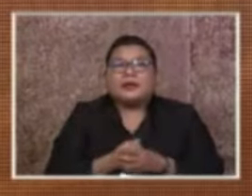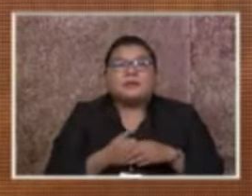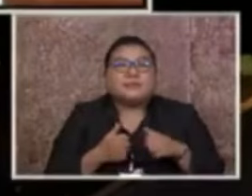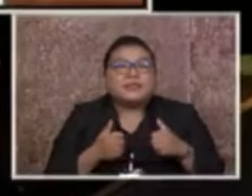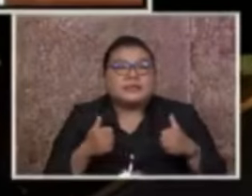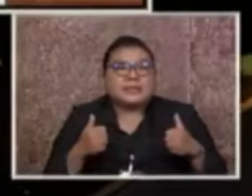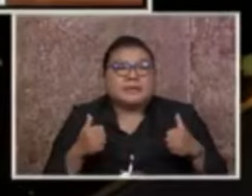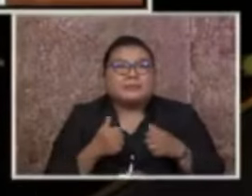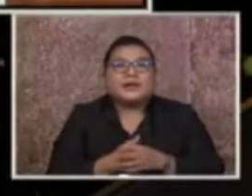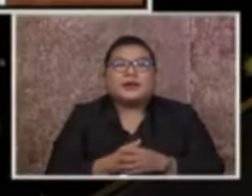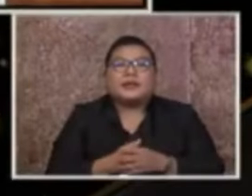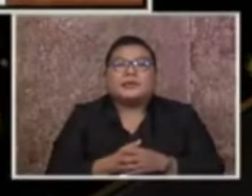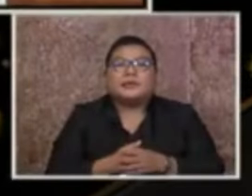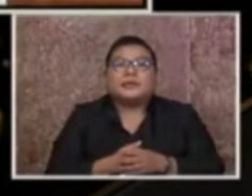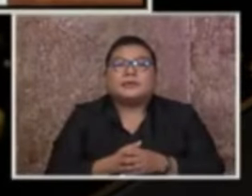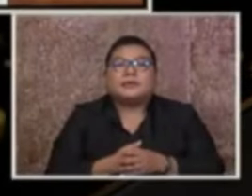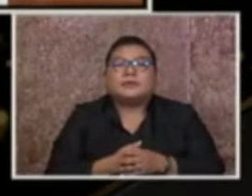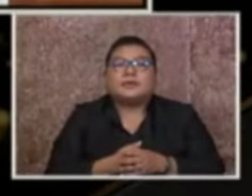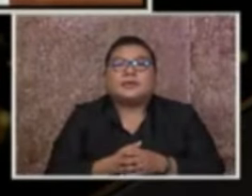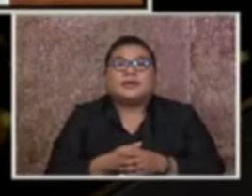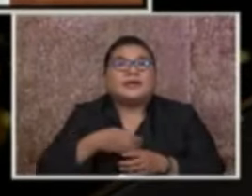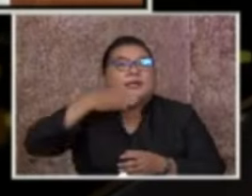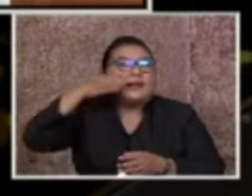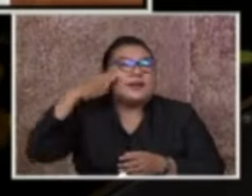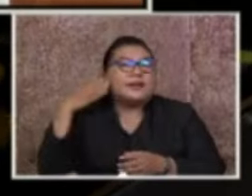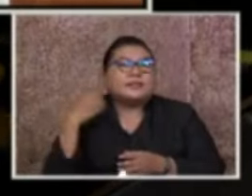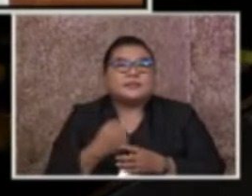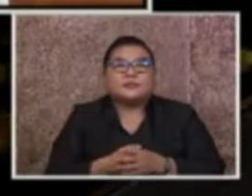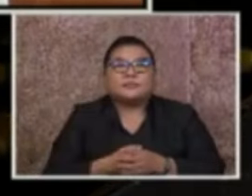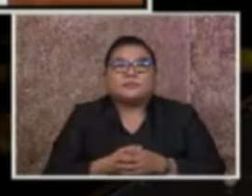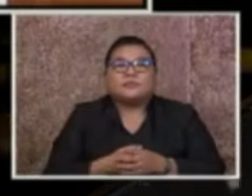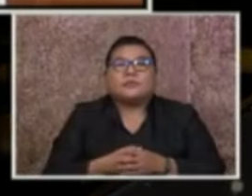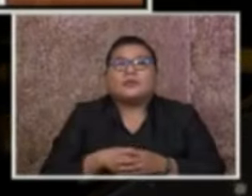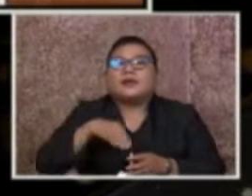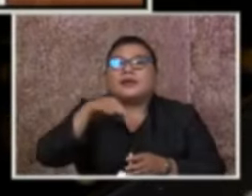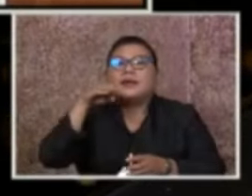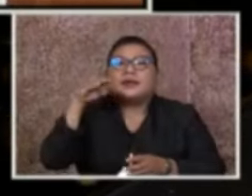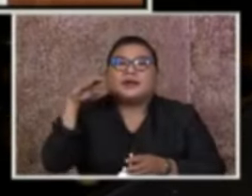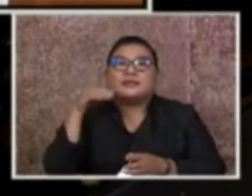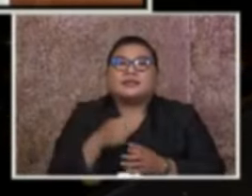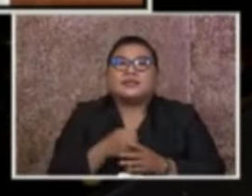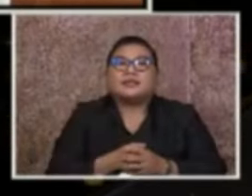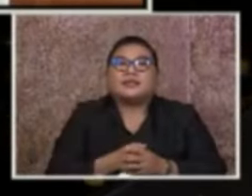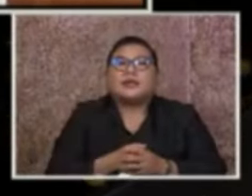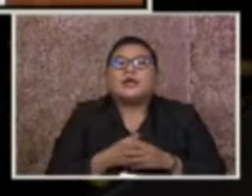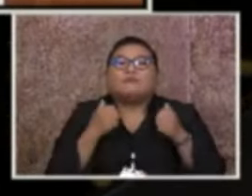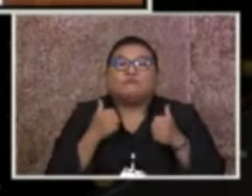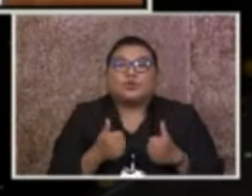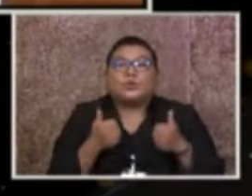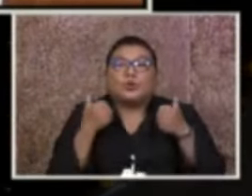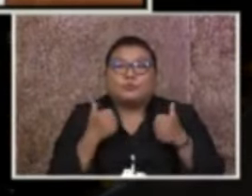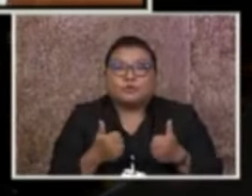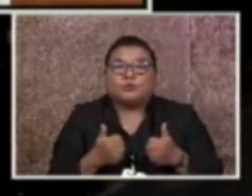menyiapkan agar generasi menenial dan gensi kita betul-betul mendapat